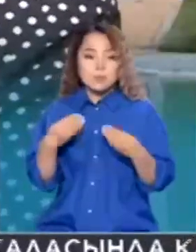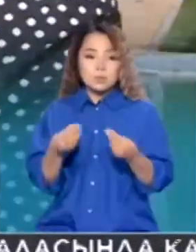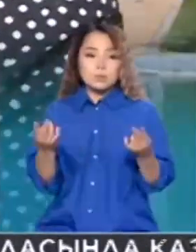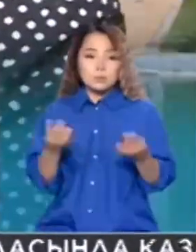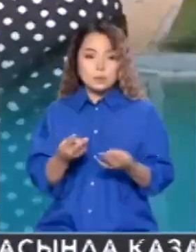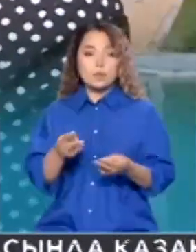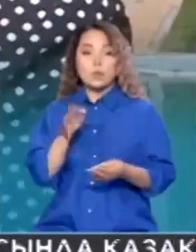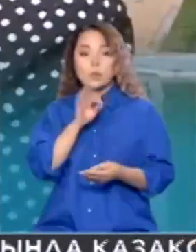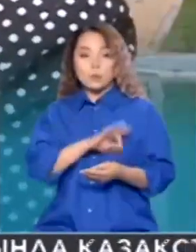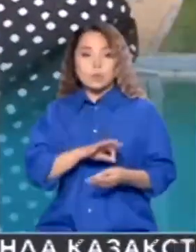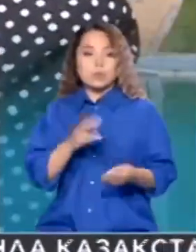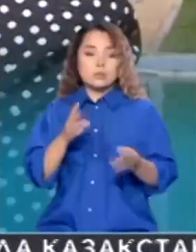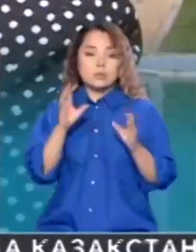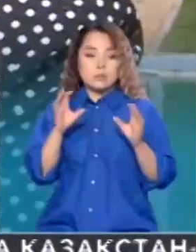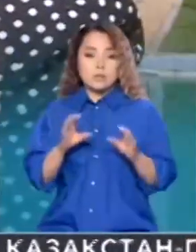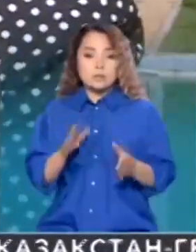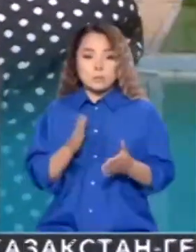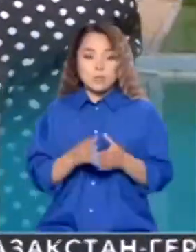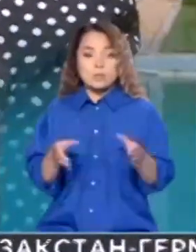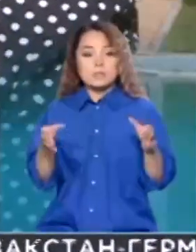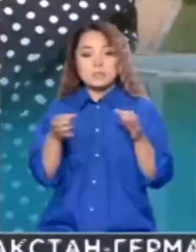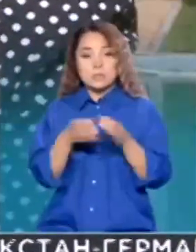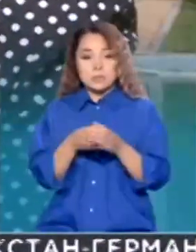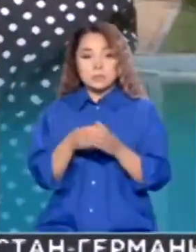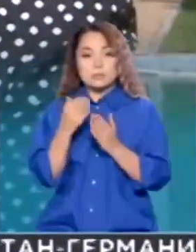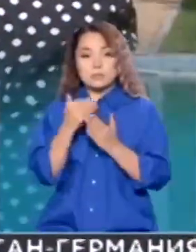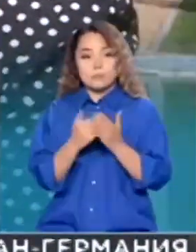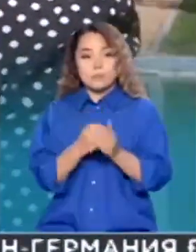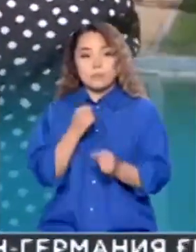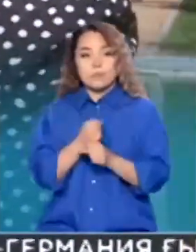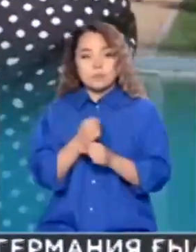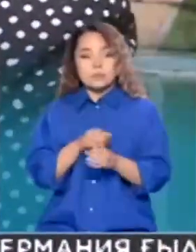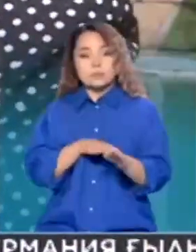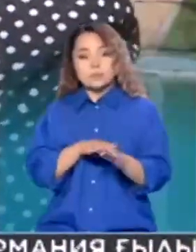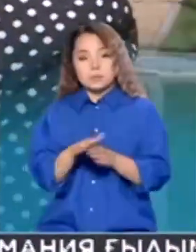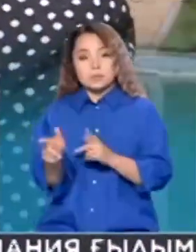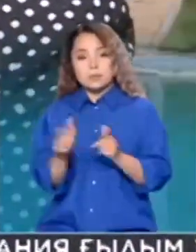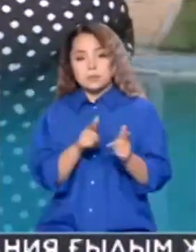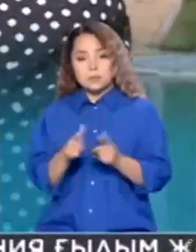бізде қолданыста заңда берілген сол критерийлерді ары қарай жетілдіріп күшейту.